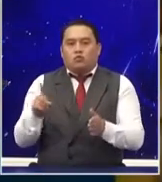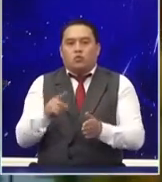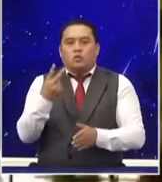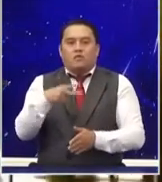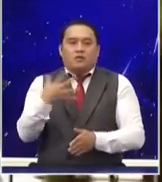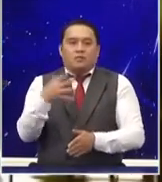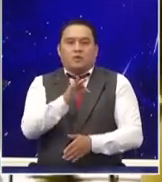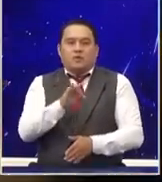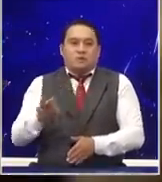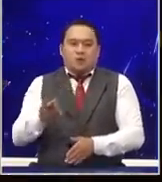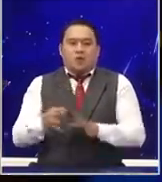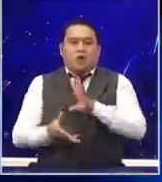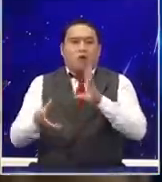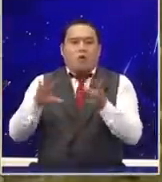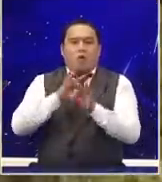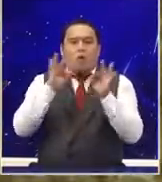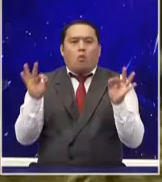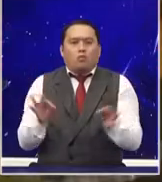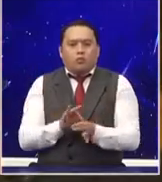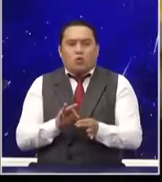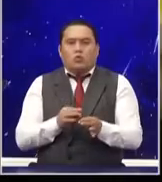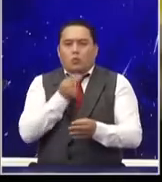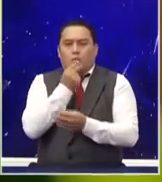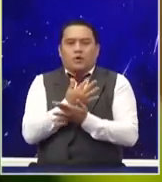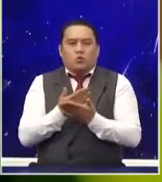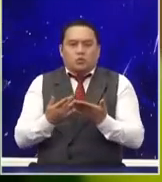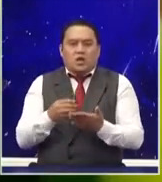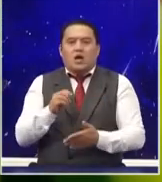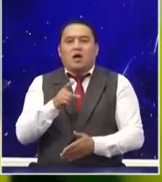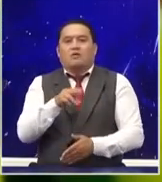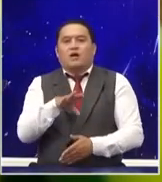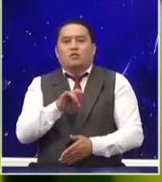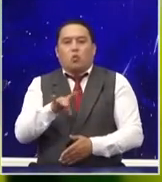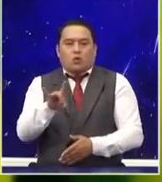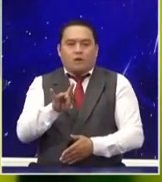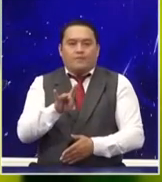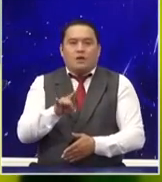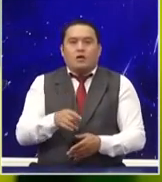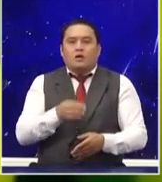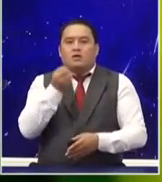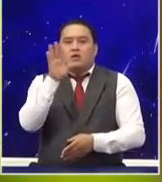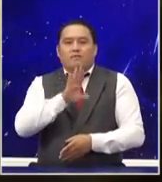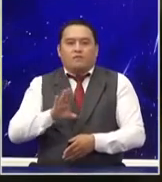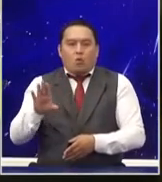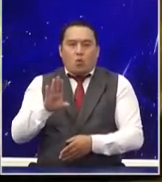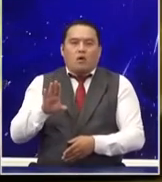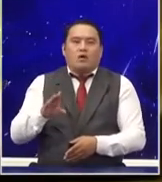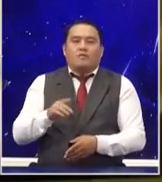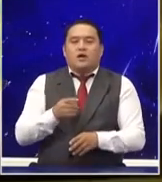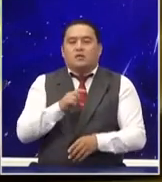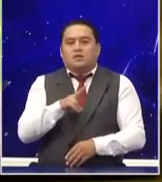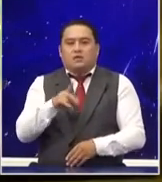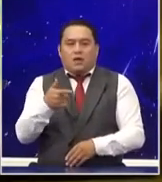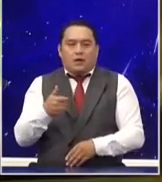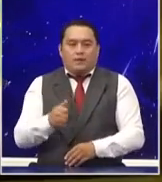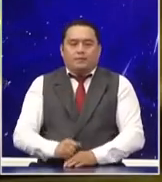соответствует 25-30% от объема экспортируемой продукции. Эквадор поставляет фрукты странам Европы, Ближнего Востока и